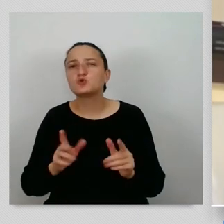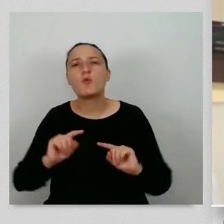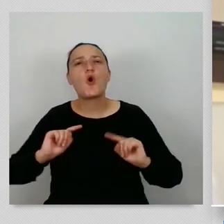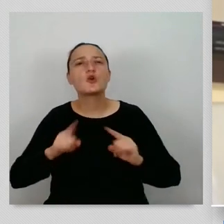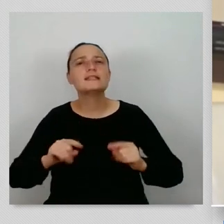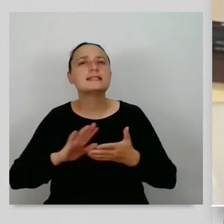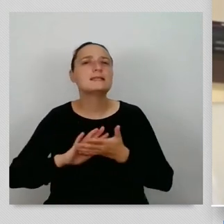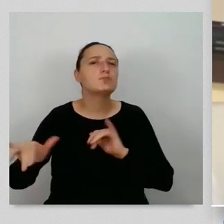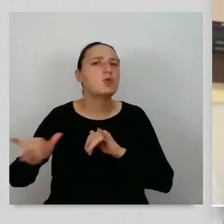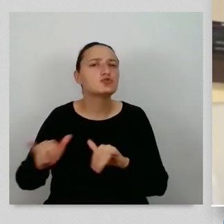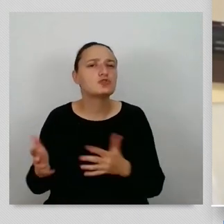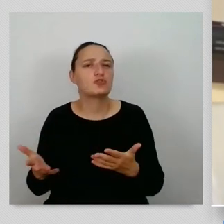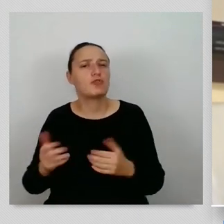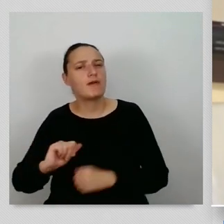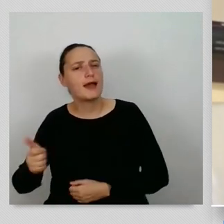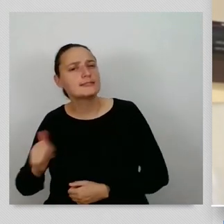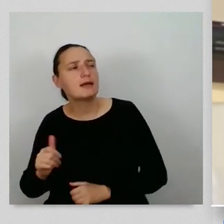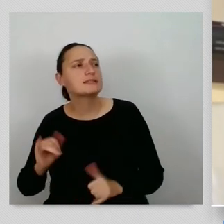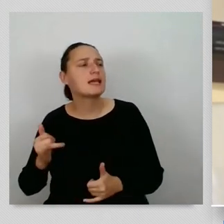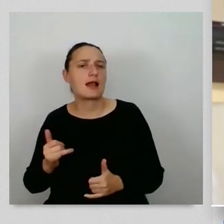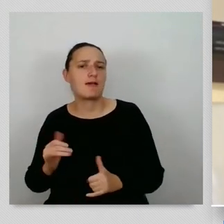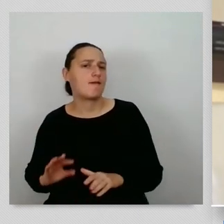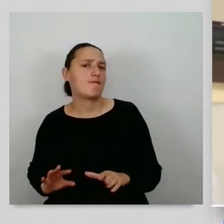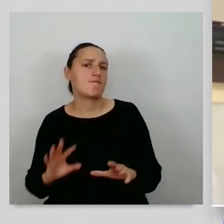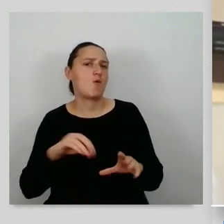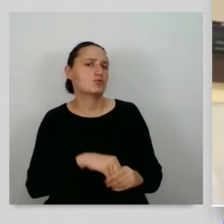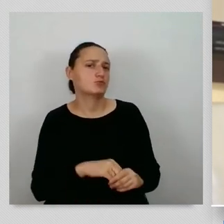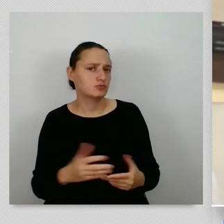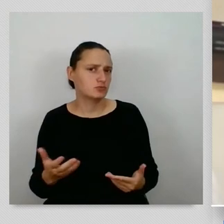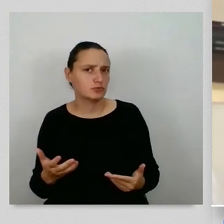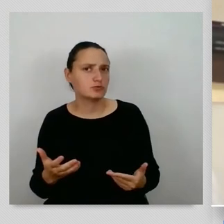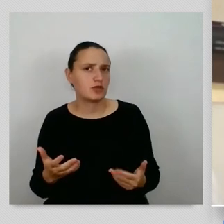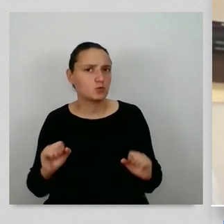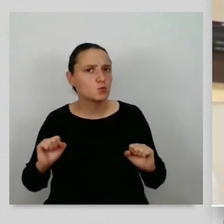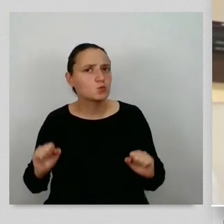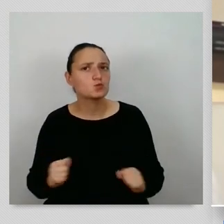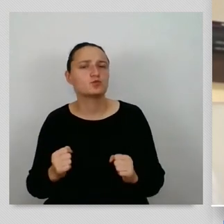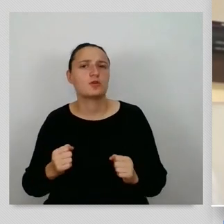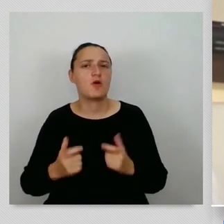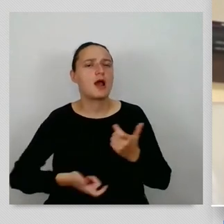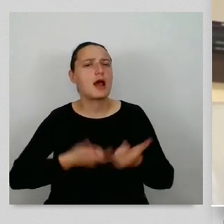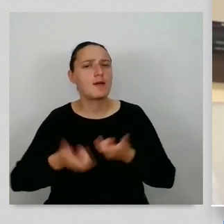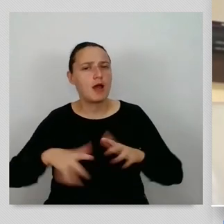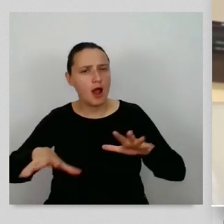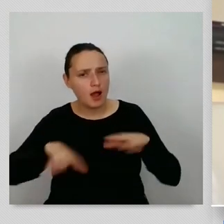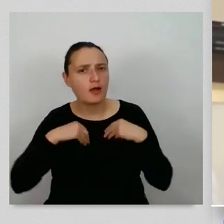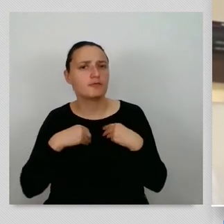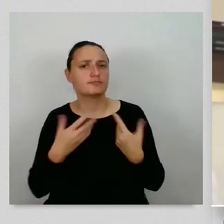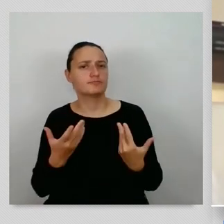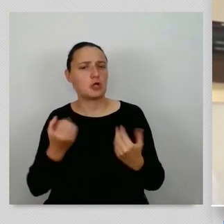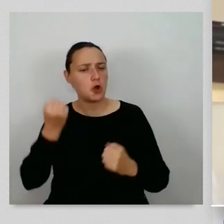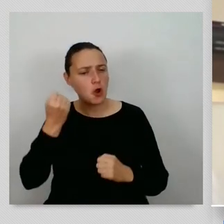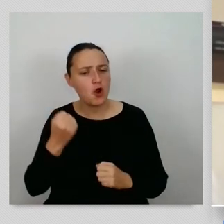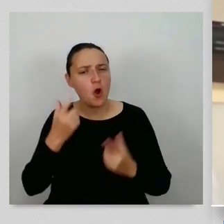pozarządowe, eksperckie mogą brać udział w współtworzeniu takiej prawdziwie